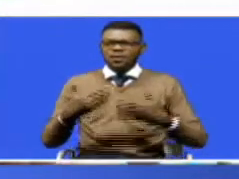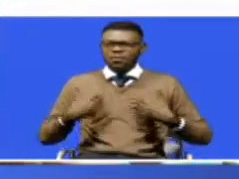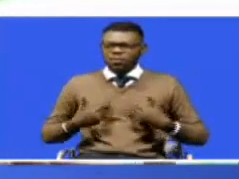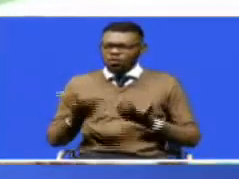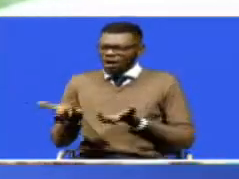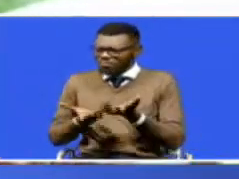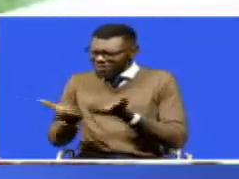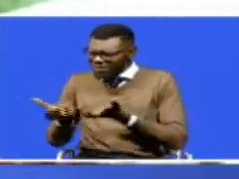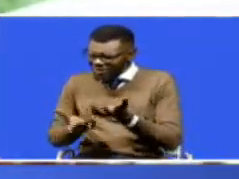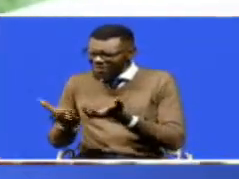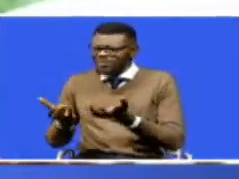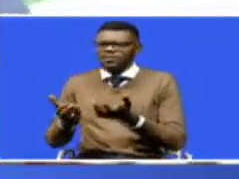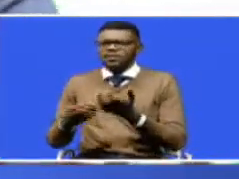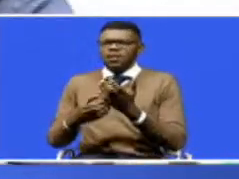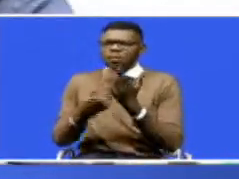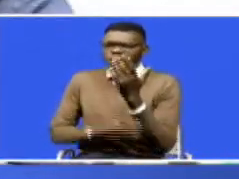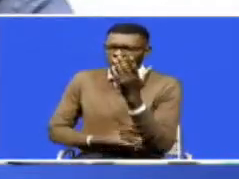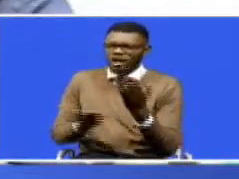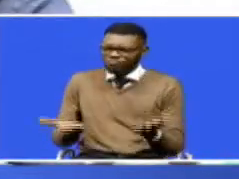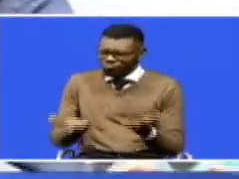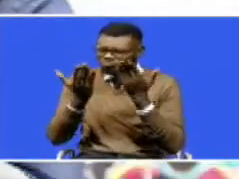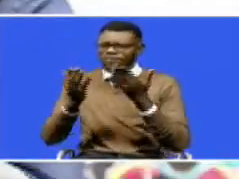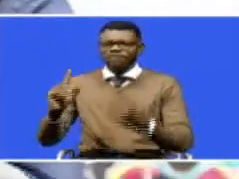wa biashara hapa chini.